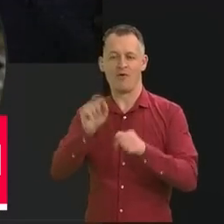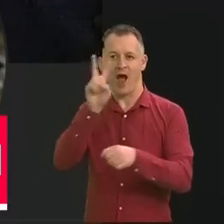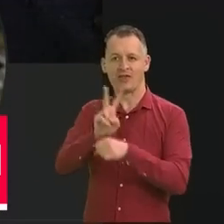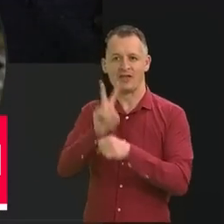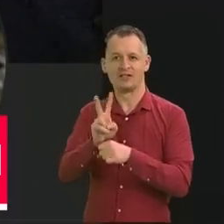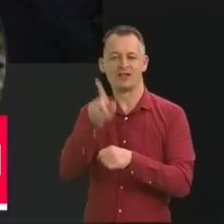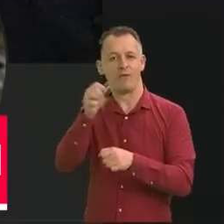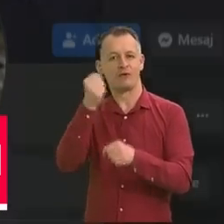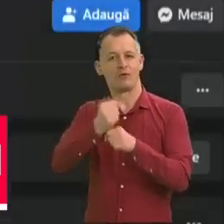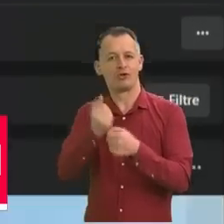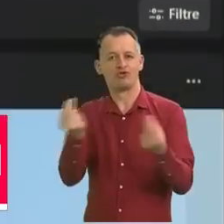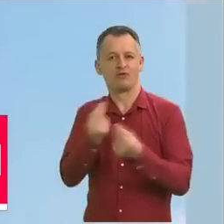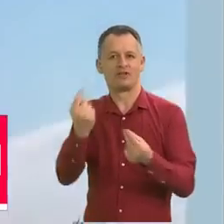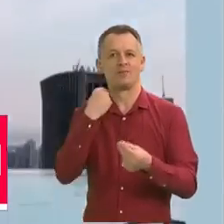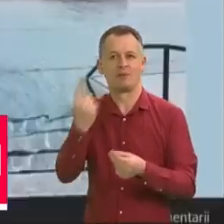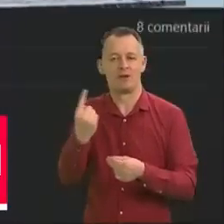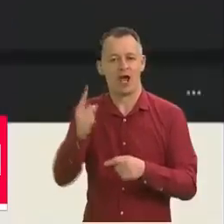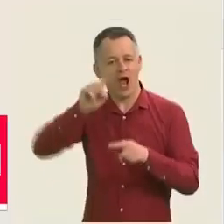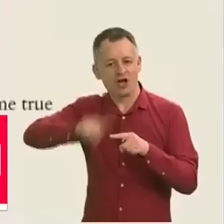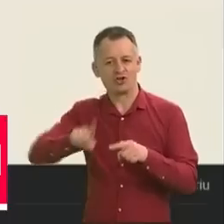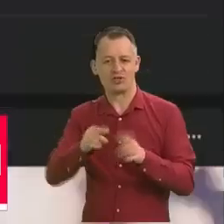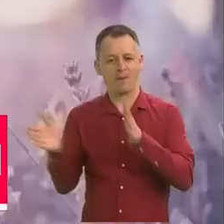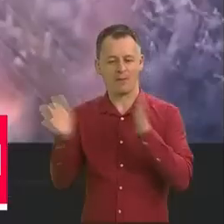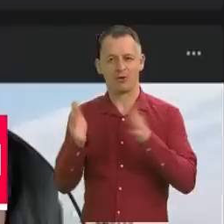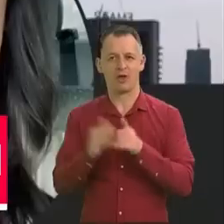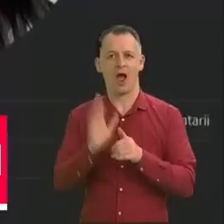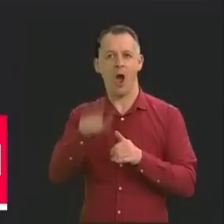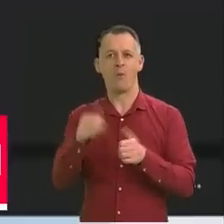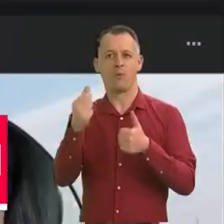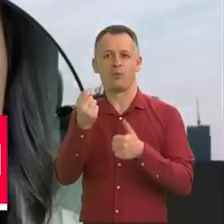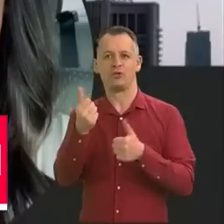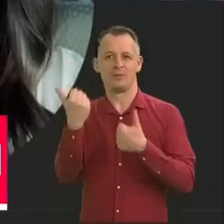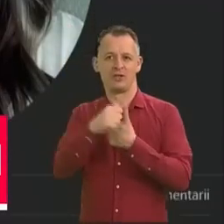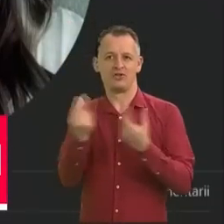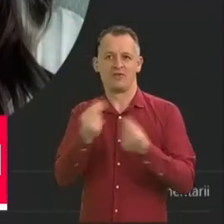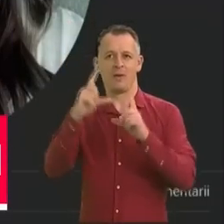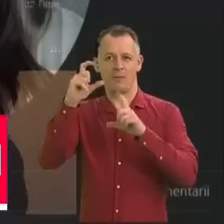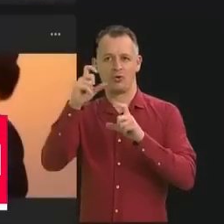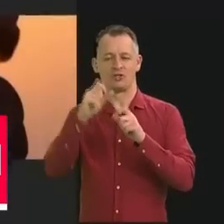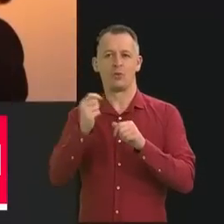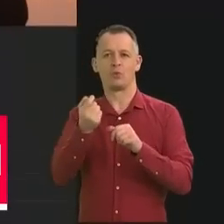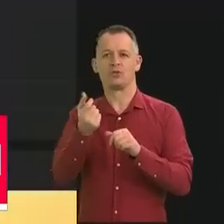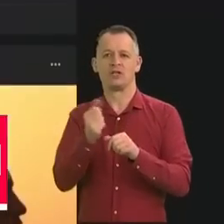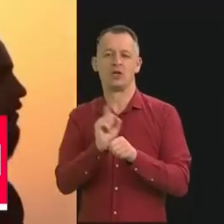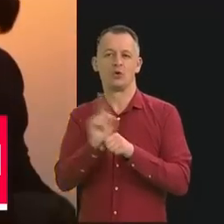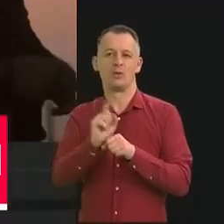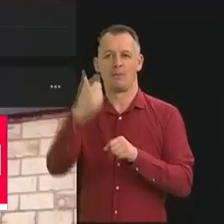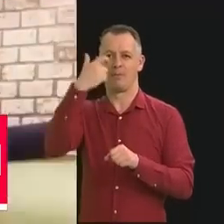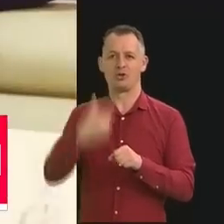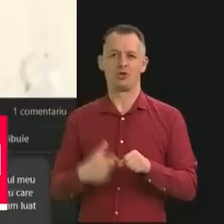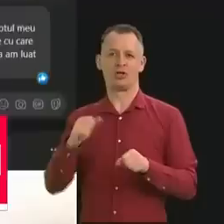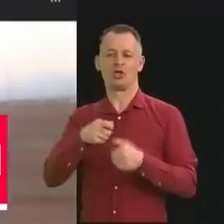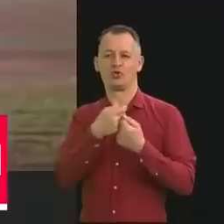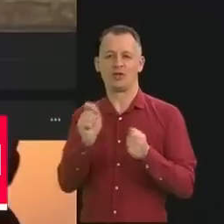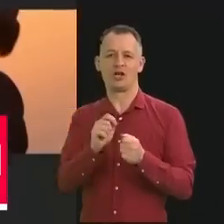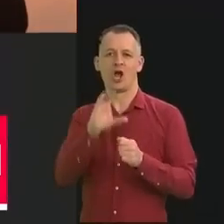Conturile au fost create în urmă cu câteva săptămâni, toate în aceeași perioadă. Au puțin prieteni, doar câteva poze și foarte puține detalii personale. Toate sunt indiciile